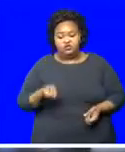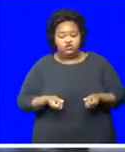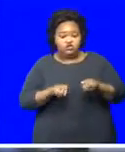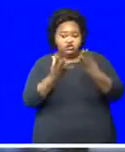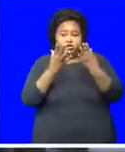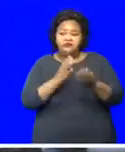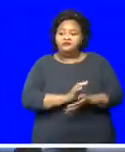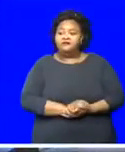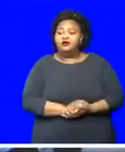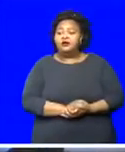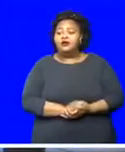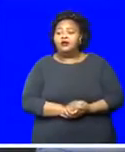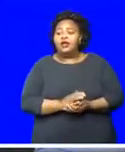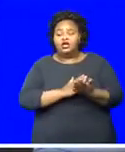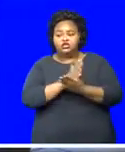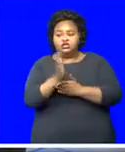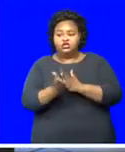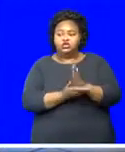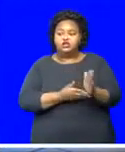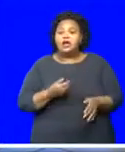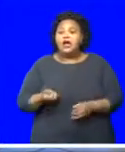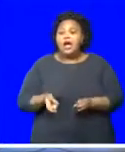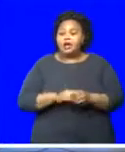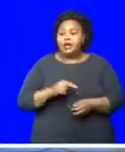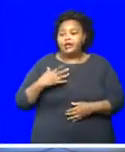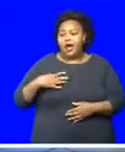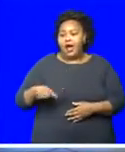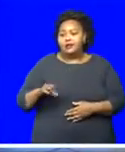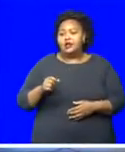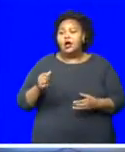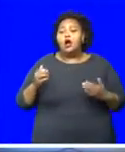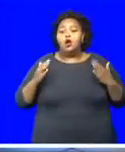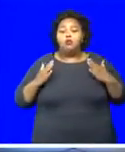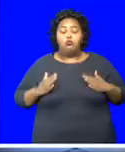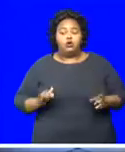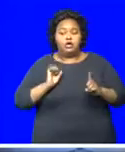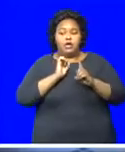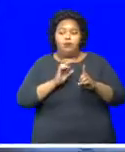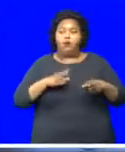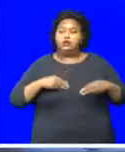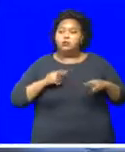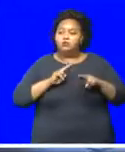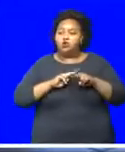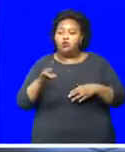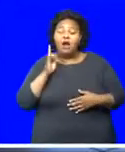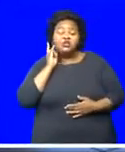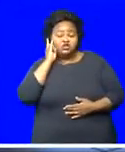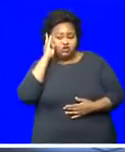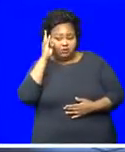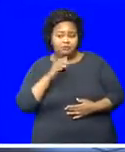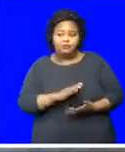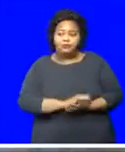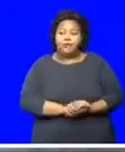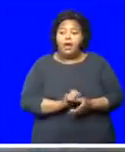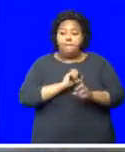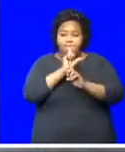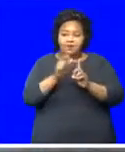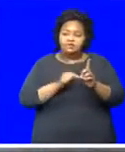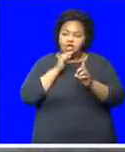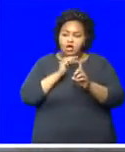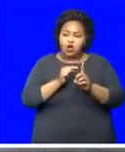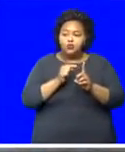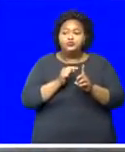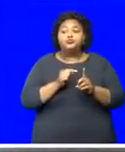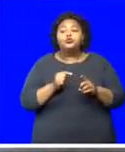ukuthi linenga litemukele imtimba yalo nemicebo nhlangamandla olongise sifundo sokubakhuthata labotsatsela bakhulu emtimbeni ukuthi